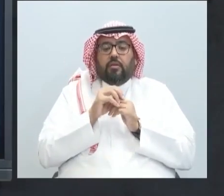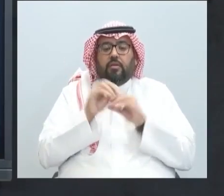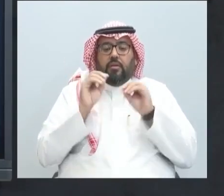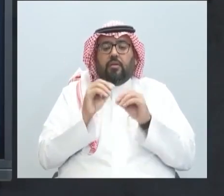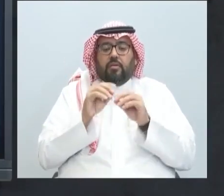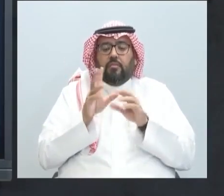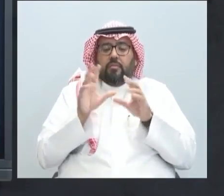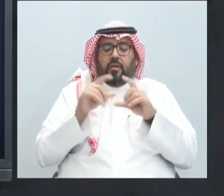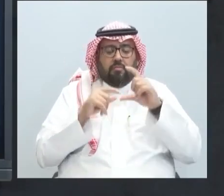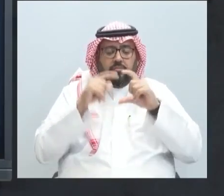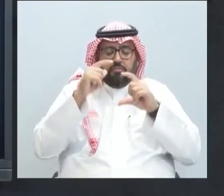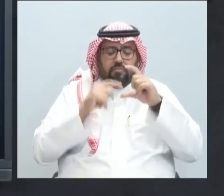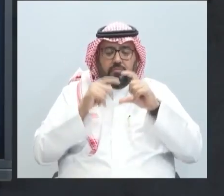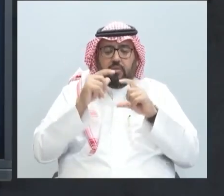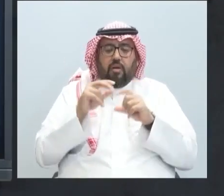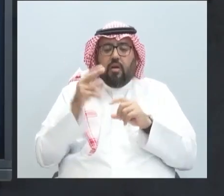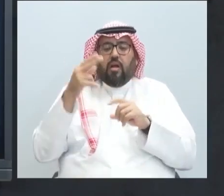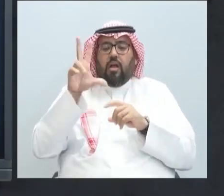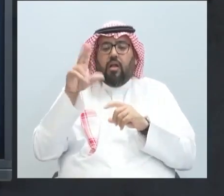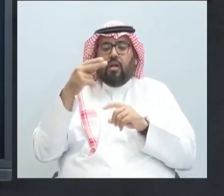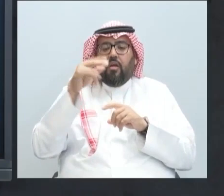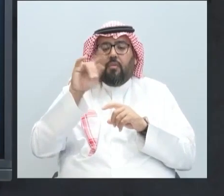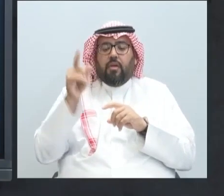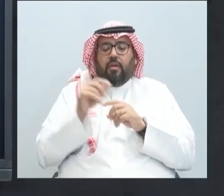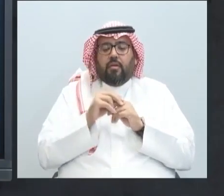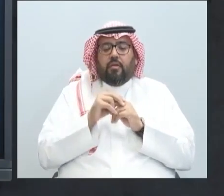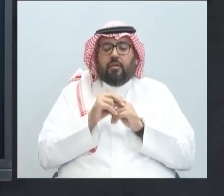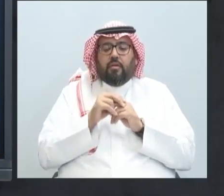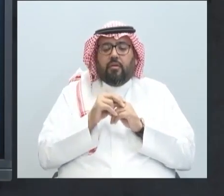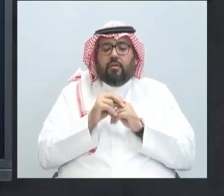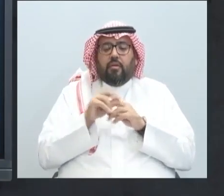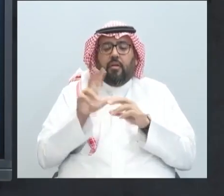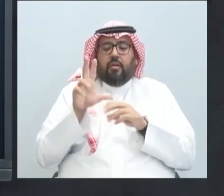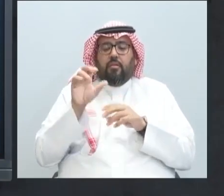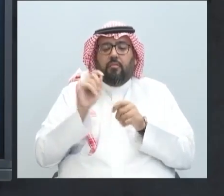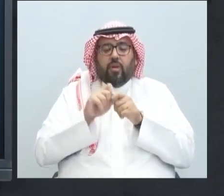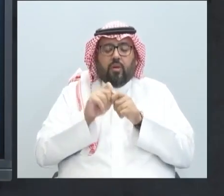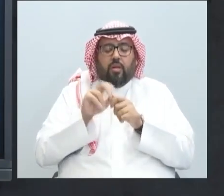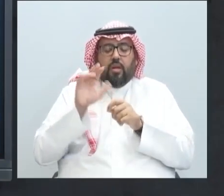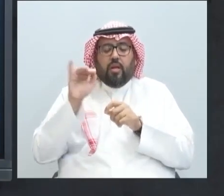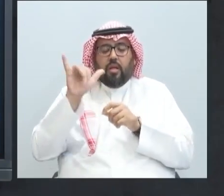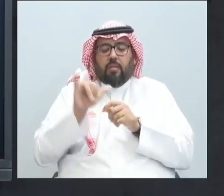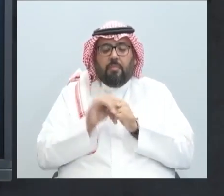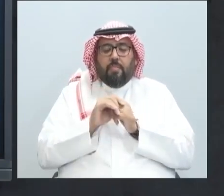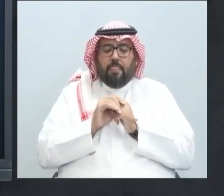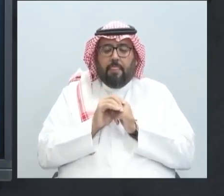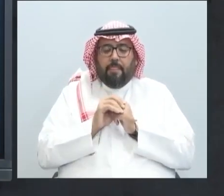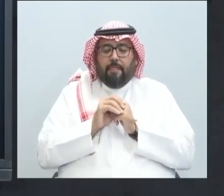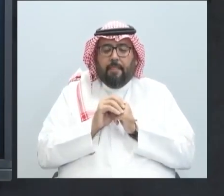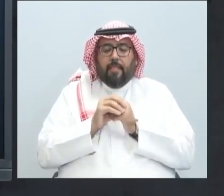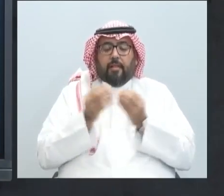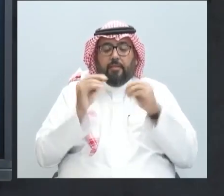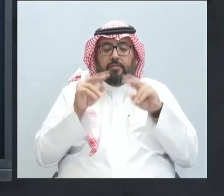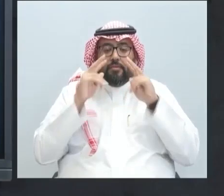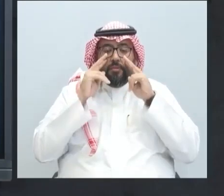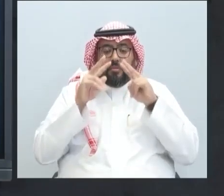وبحسب مرحله او المرحله العمريه لهذا المخلوق الخي على المخلوق الحي على مستوى مخلوقات حقيقيه النواه ايضا ظهر